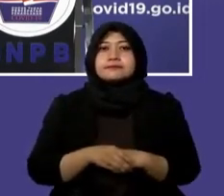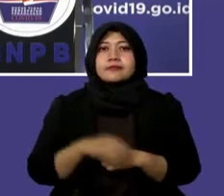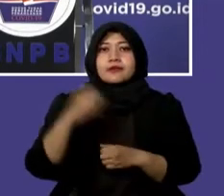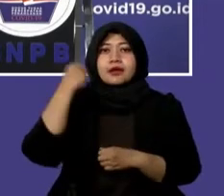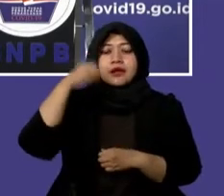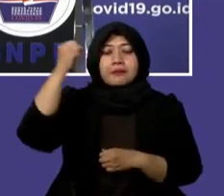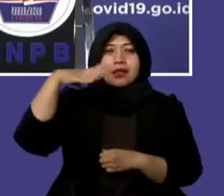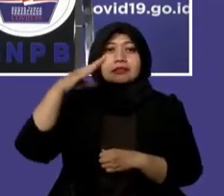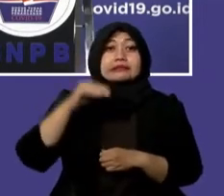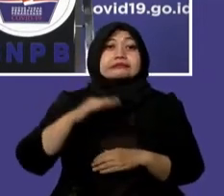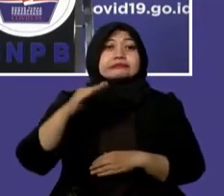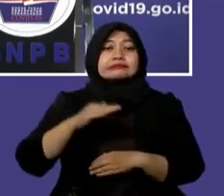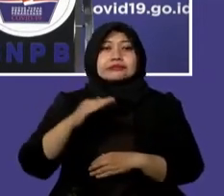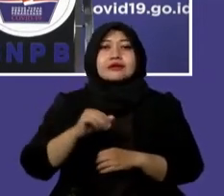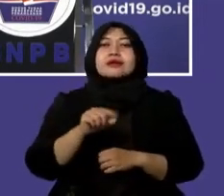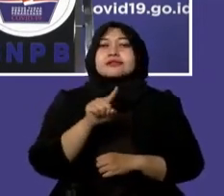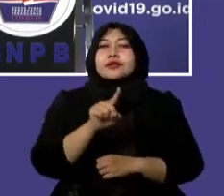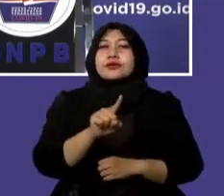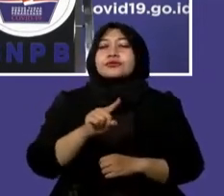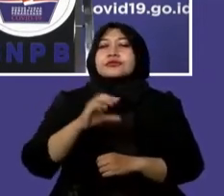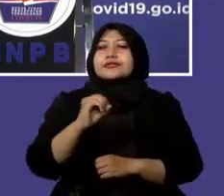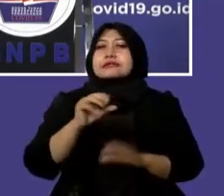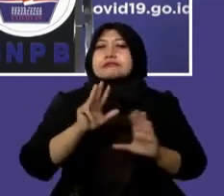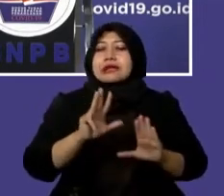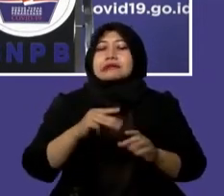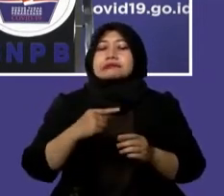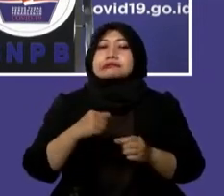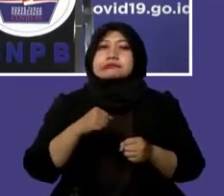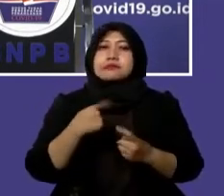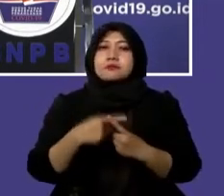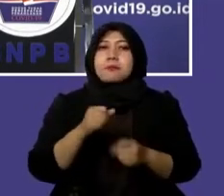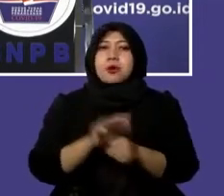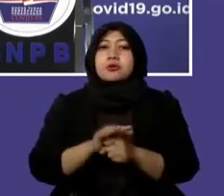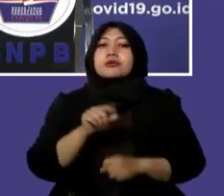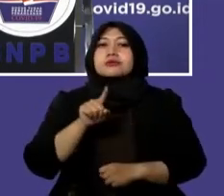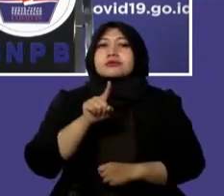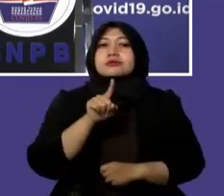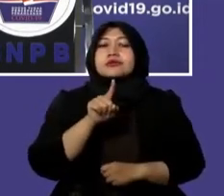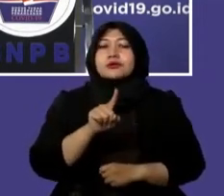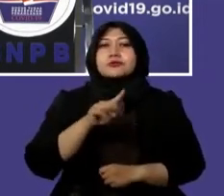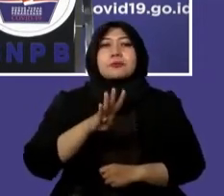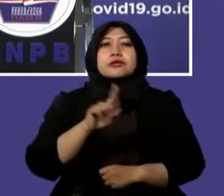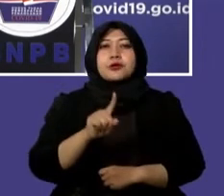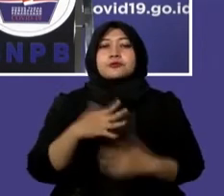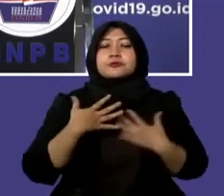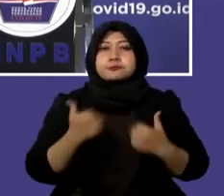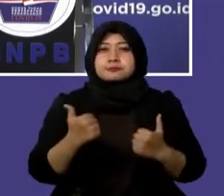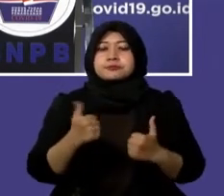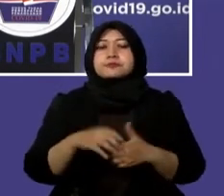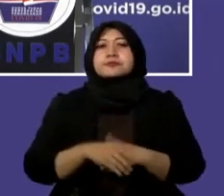Kalimantan Selatan 109 kasus baru dan 41 sembuh.